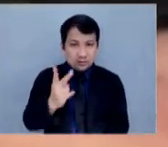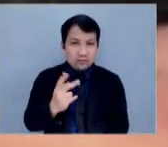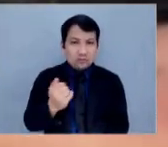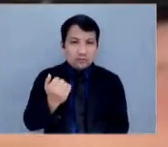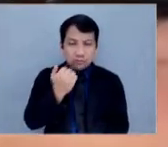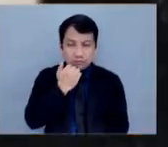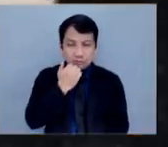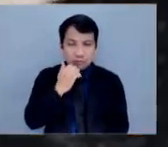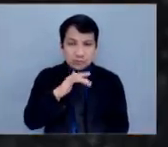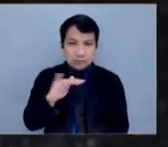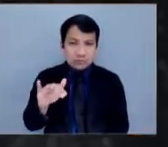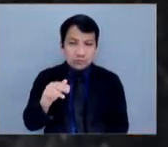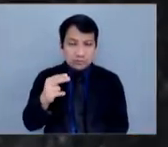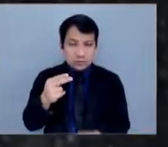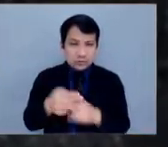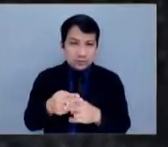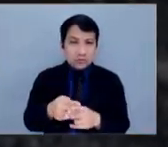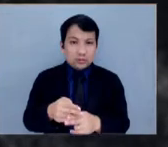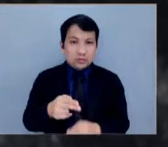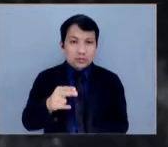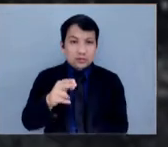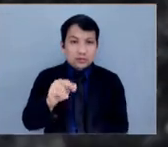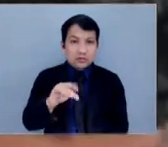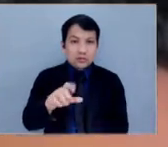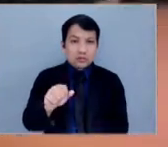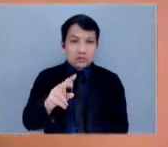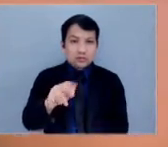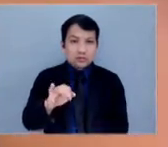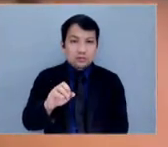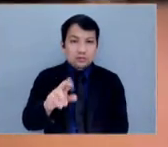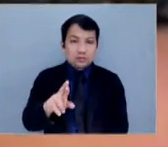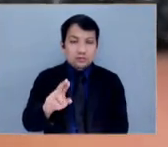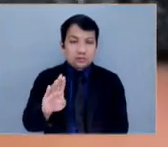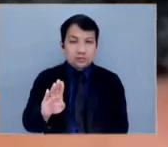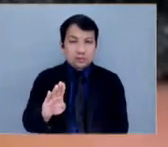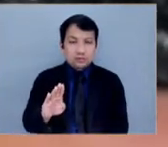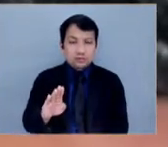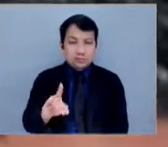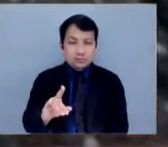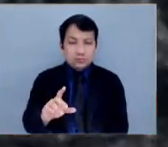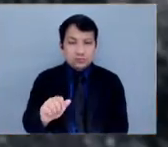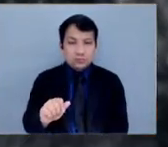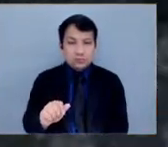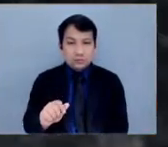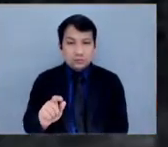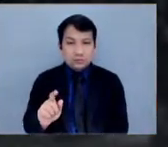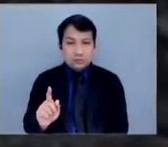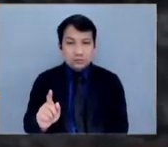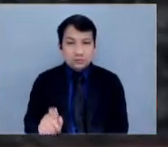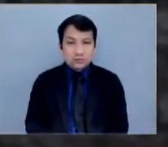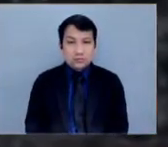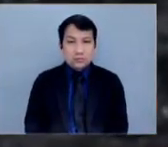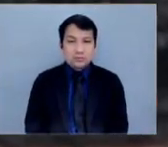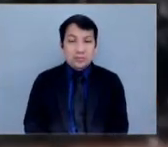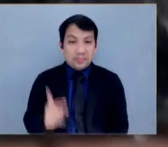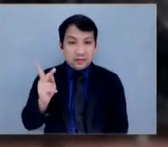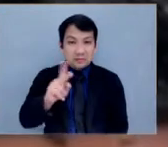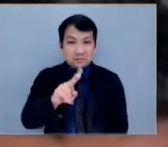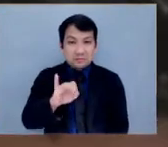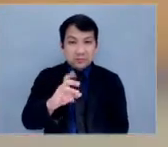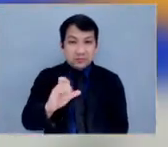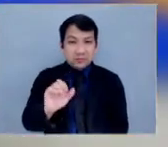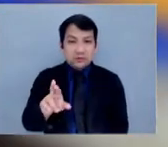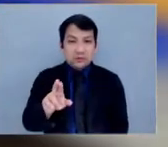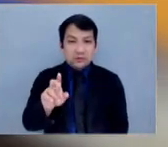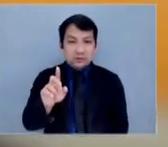ng pangalan ni LTO Chief Vigor Mendoza. Imbes na Vigor, Vicor ang nakalagay sa pekeng driver's